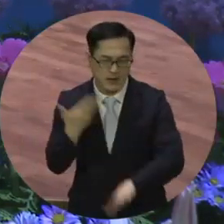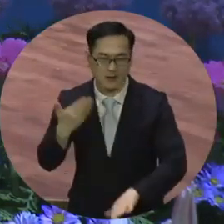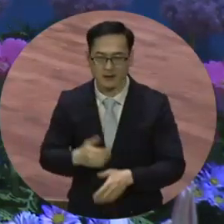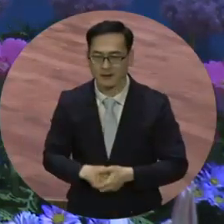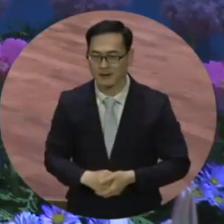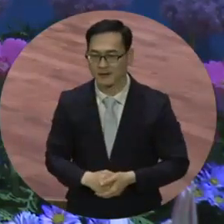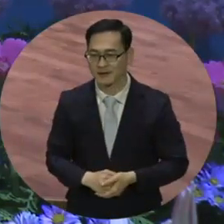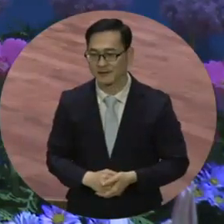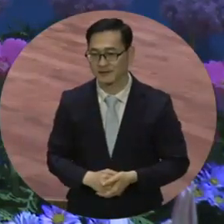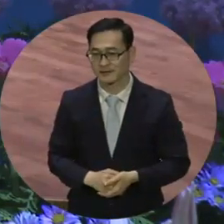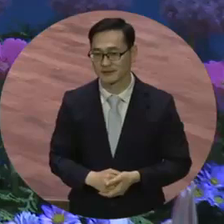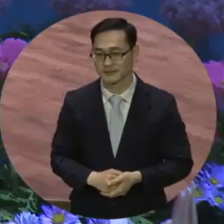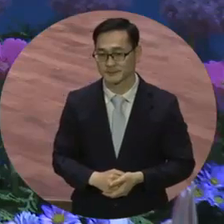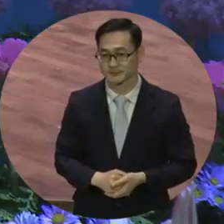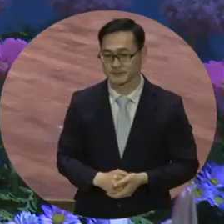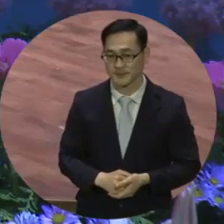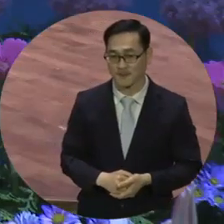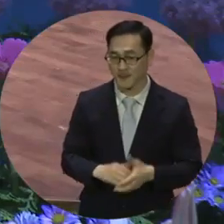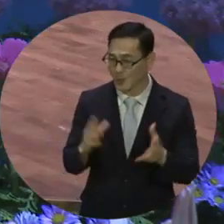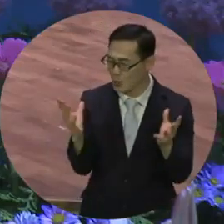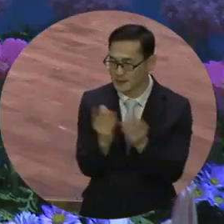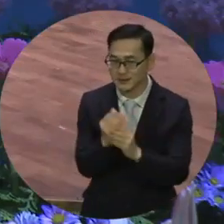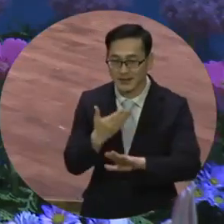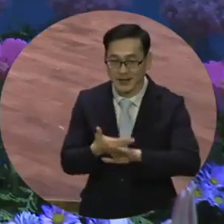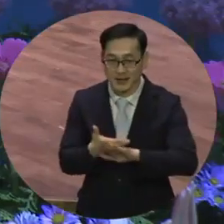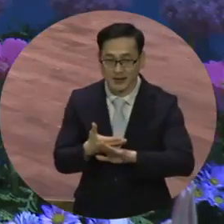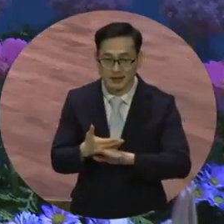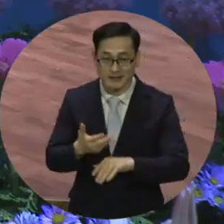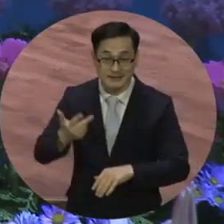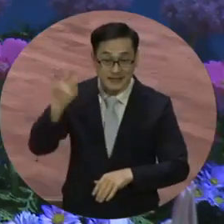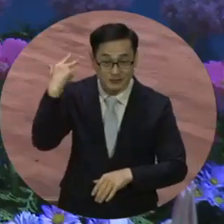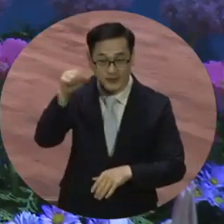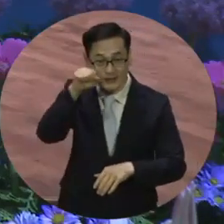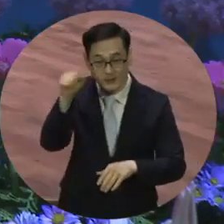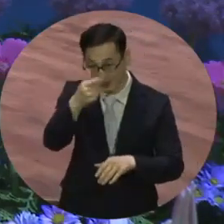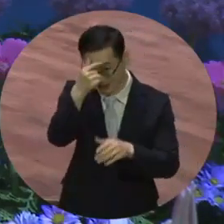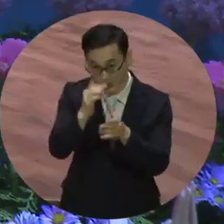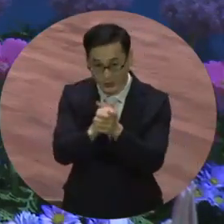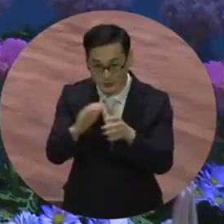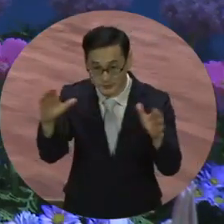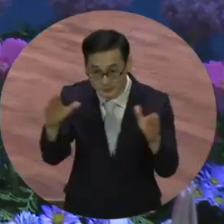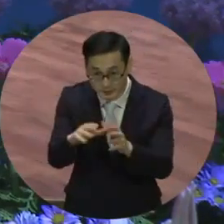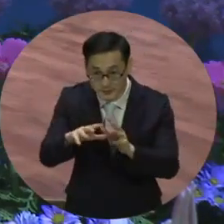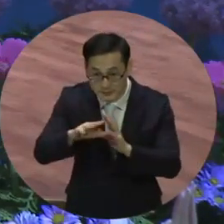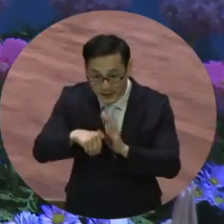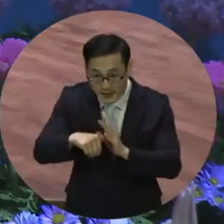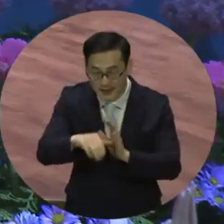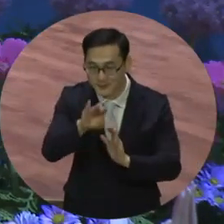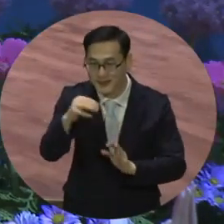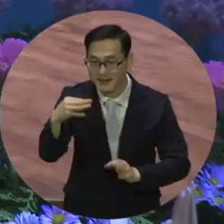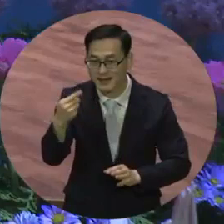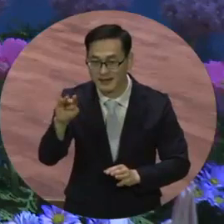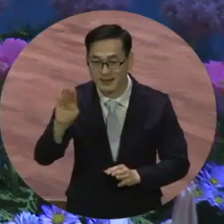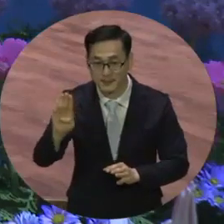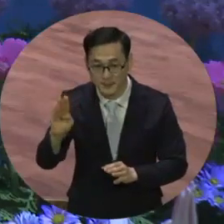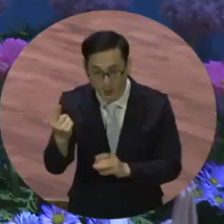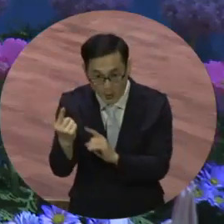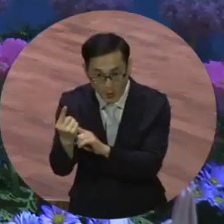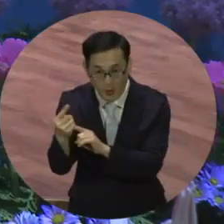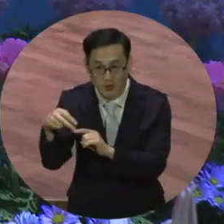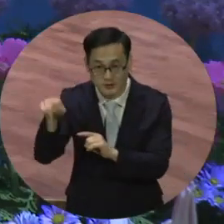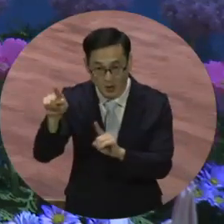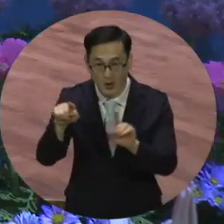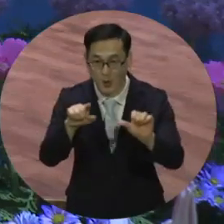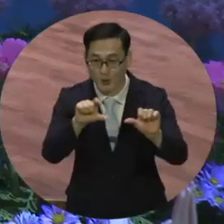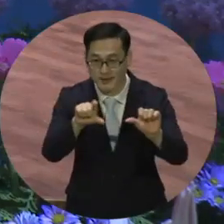게 다릅니다. 지난 주간 진행되었던 집중 새벽기도를 통해서 우리가 빌립보 2장 5절로 11절에